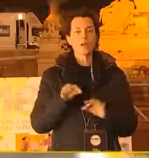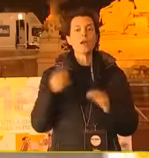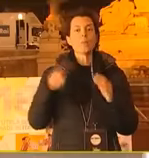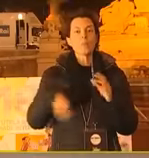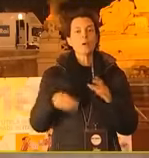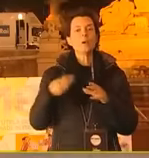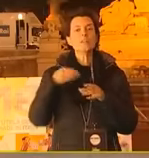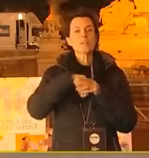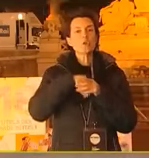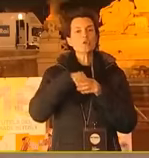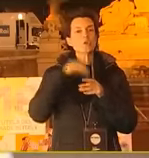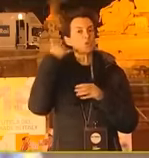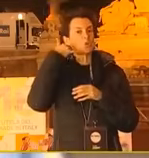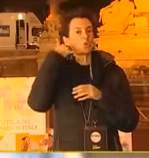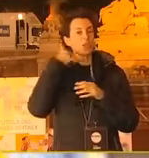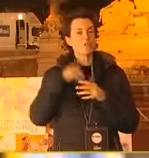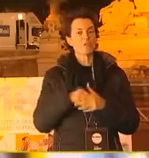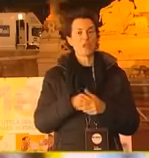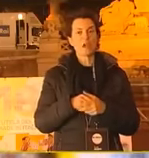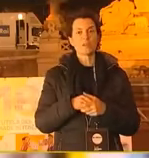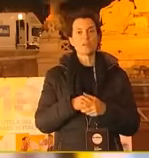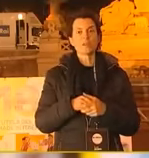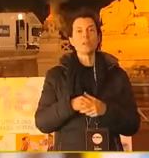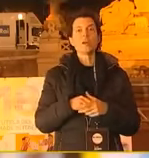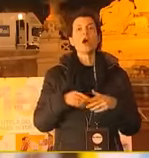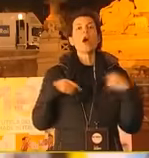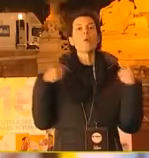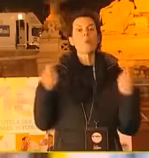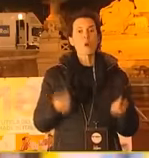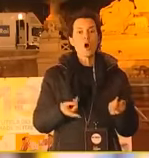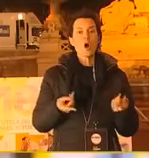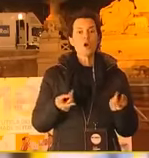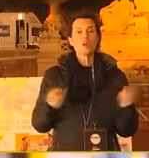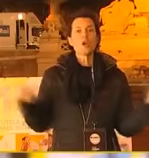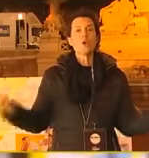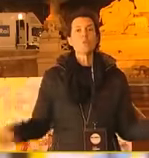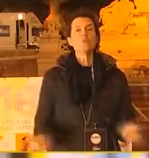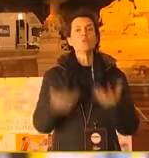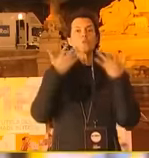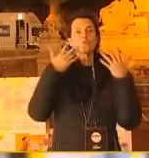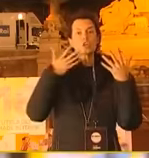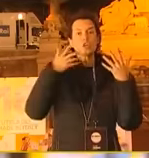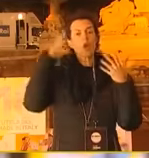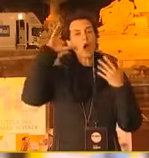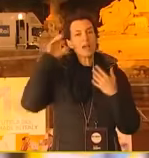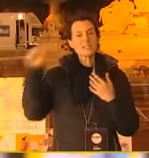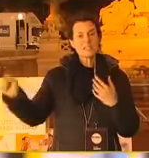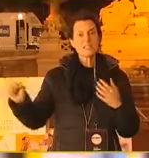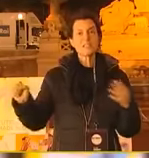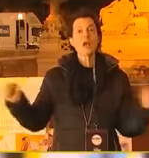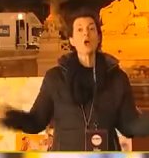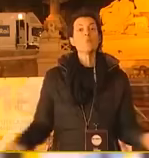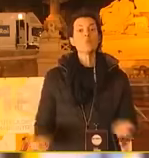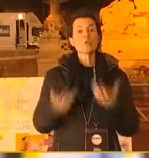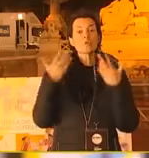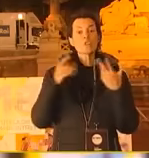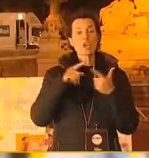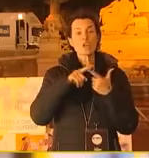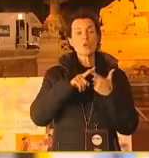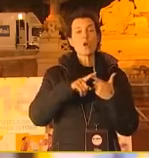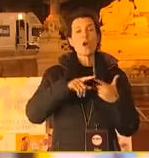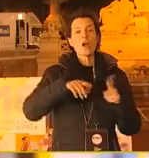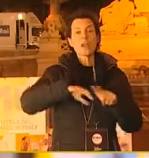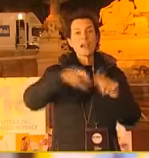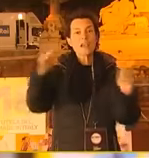telefonata. E poi ci bruciano gli asili quando li apriamo, ci bruciano i cassonetti quando li